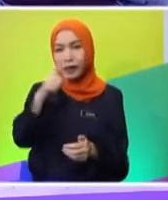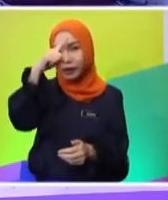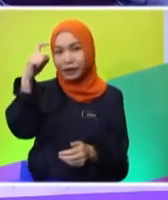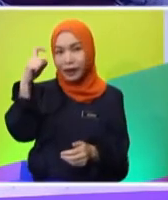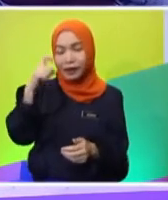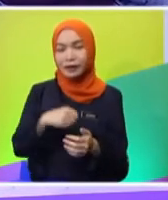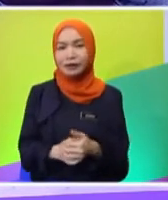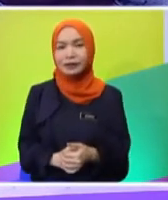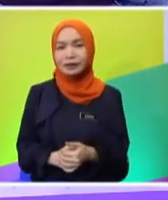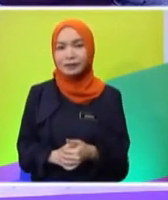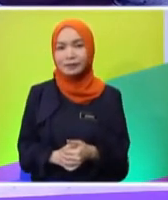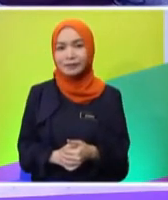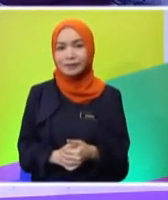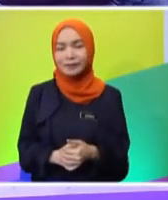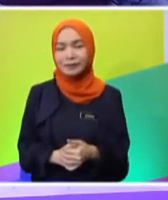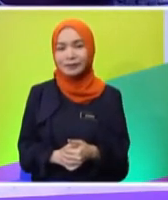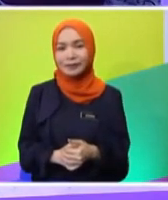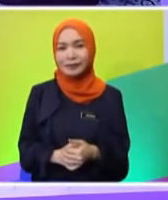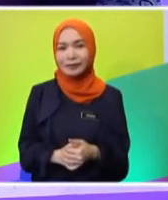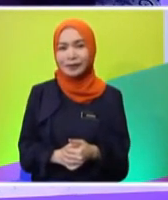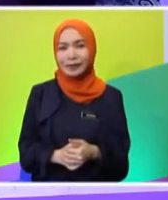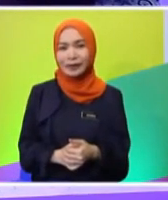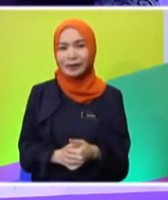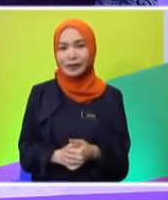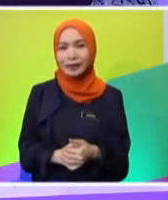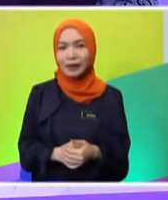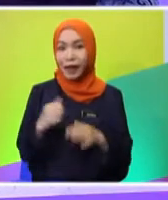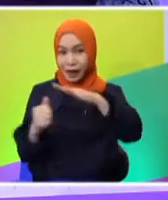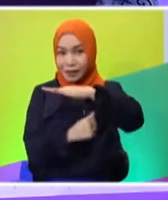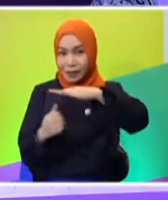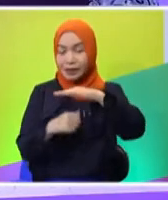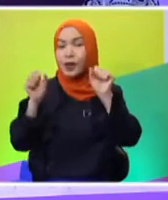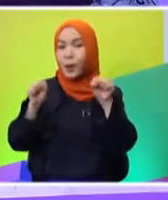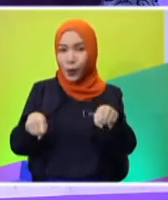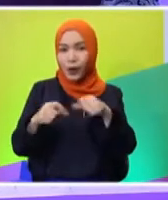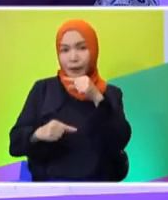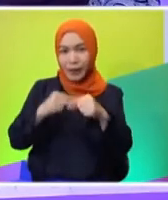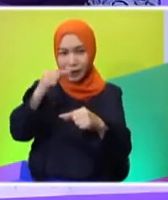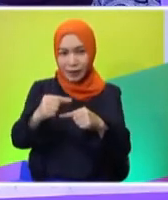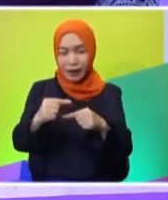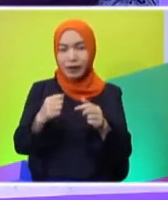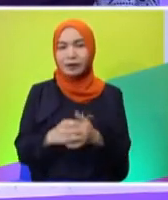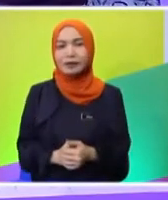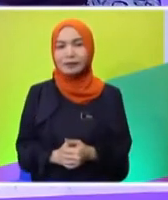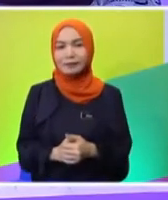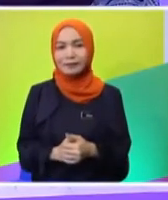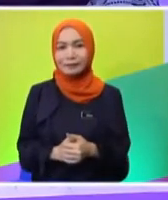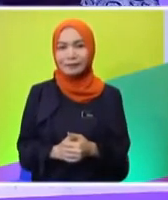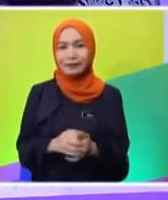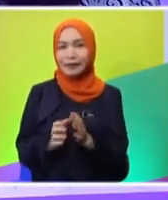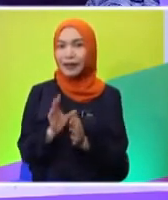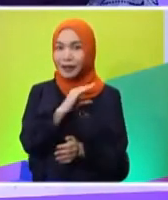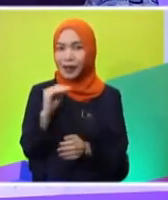struktur aksesnya yang beli bergerak Abby Restu asasnya doa-doa Motu dan sebagai boleh bergerak dan ada akan megah